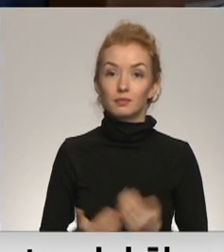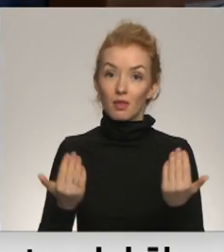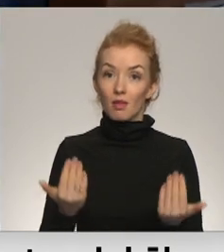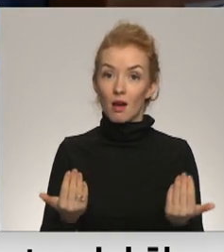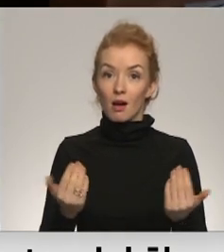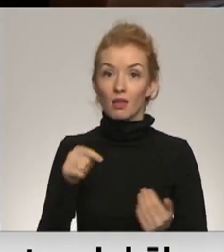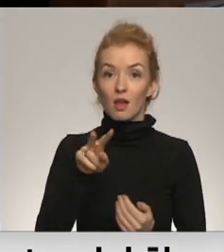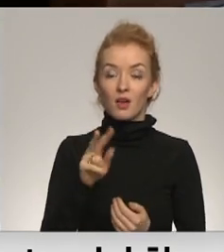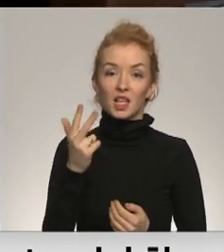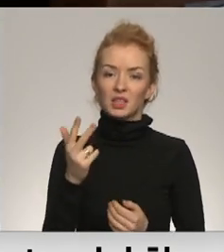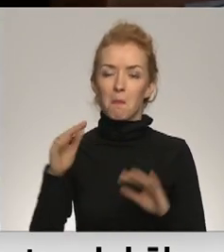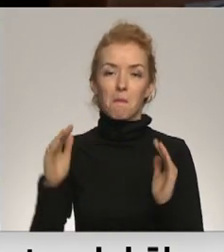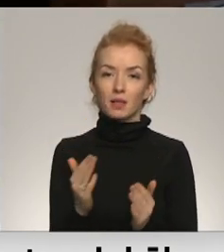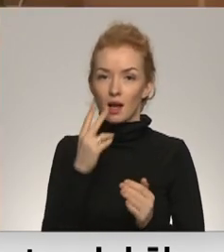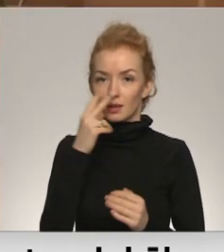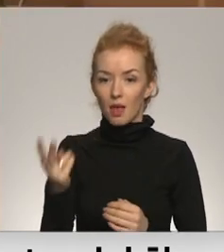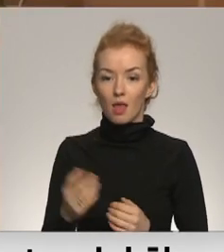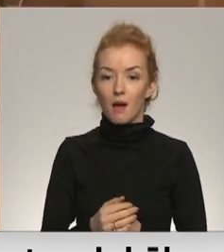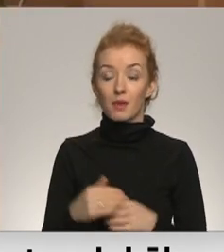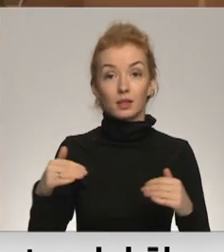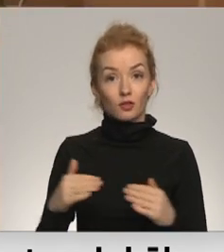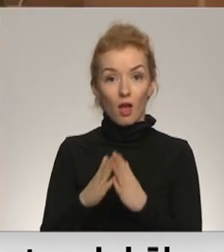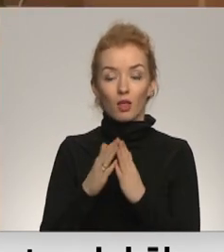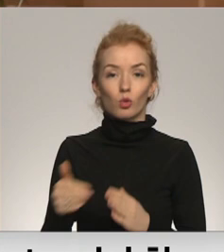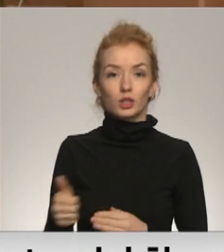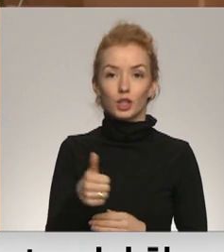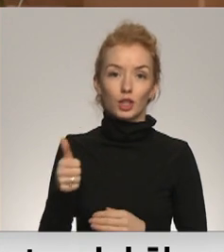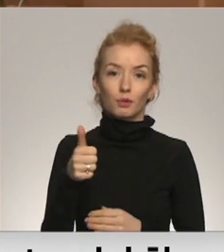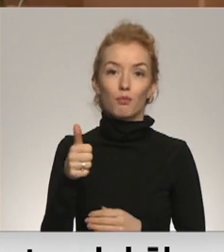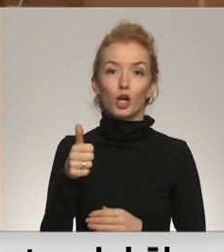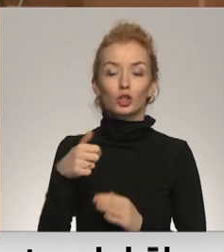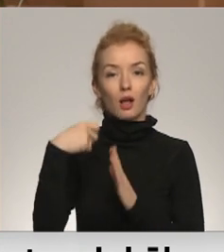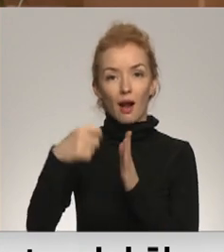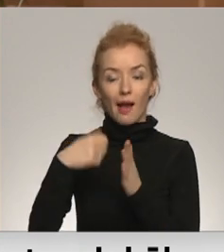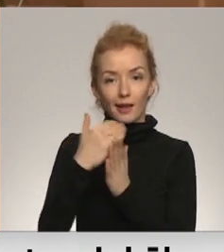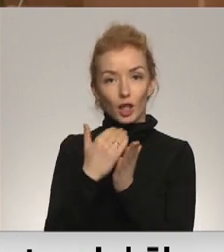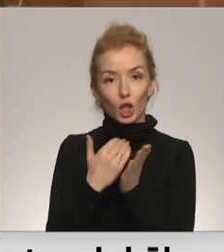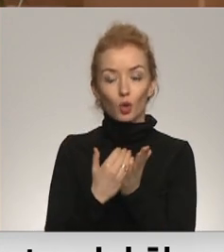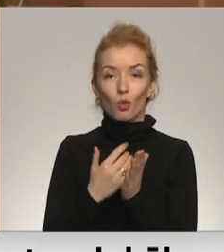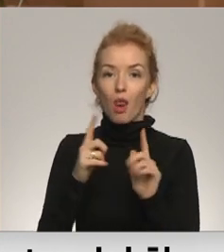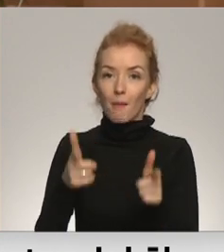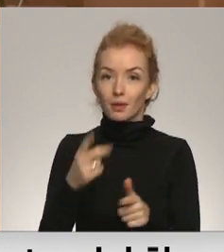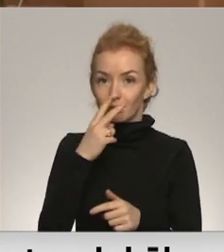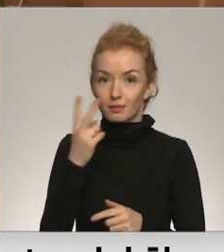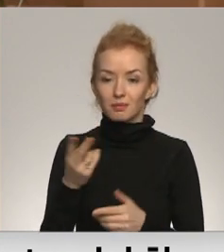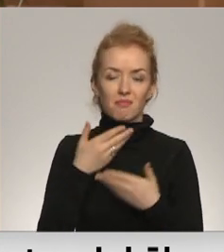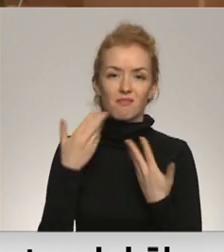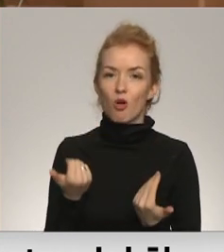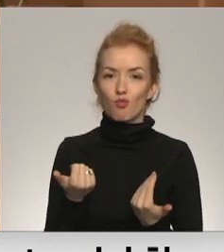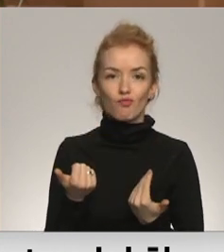to TV3 tā mazāk skatāmies. Svētkos īpaši tādu raidījumu, kuru labprāt paskatītos